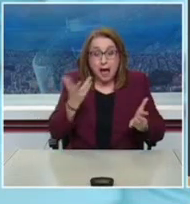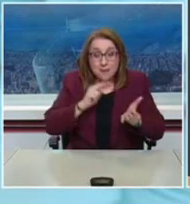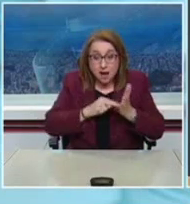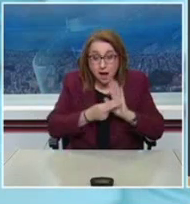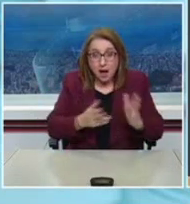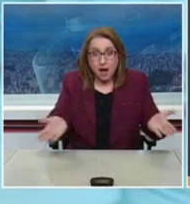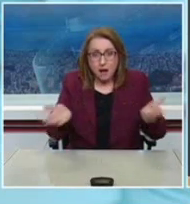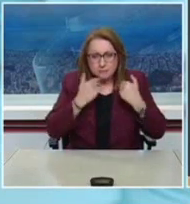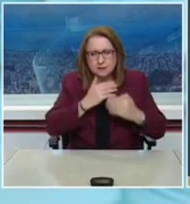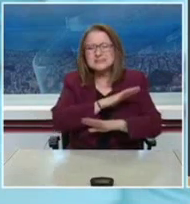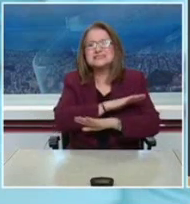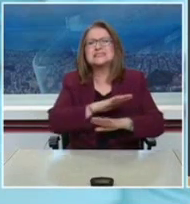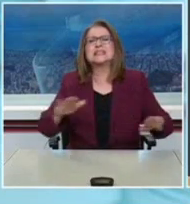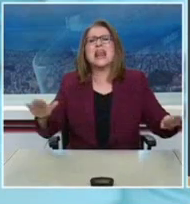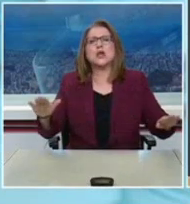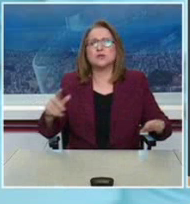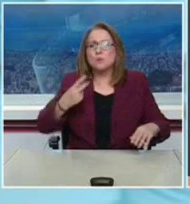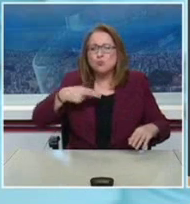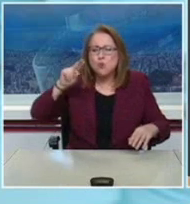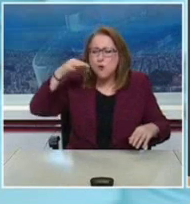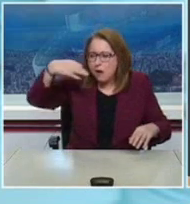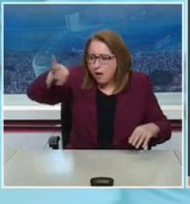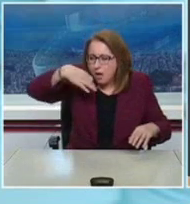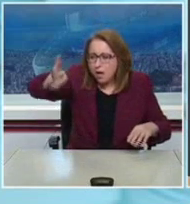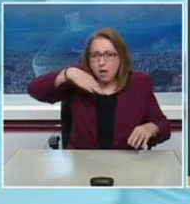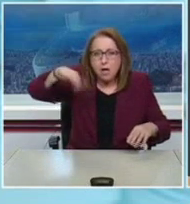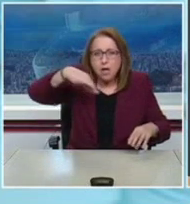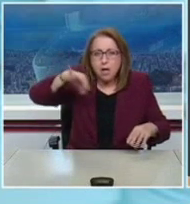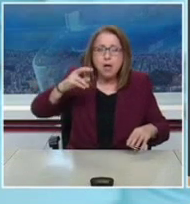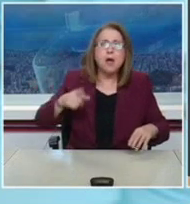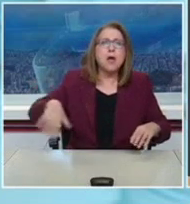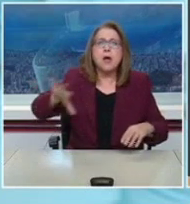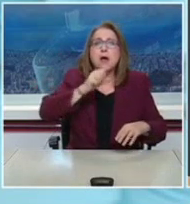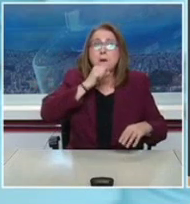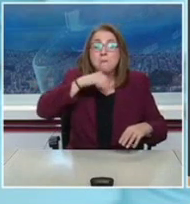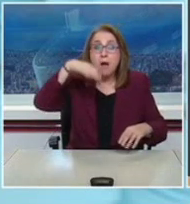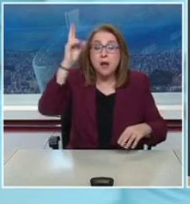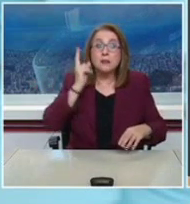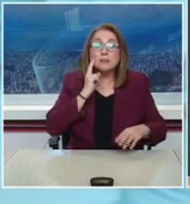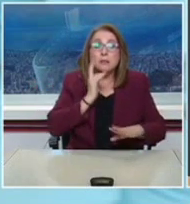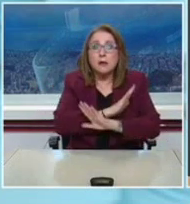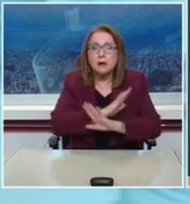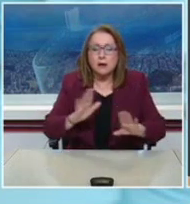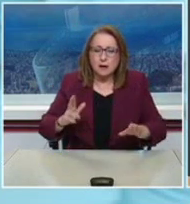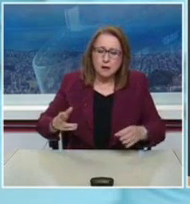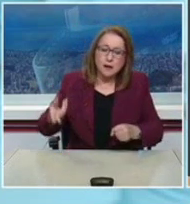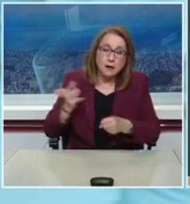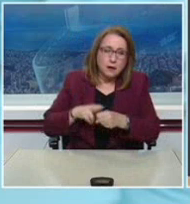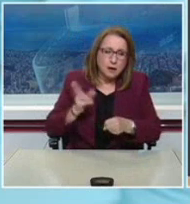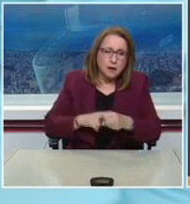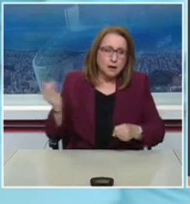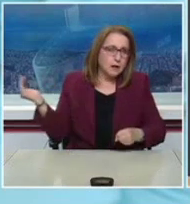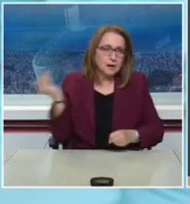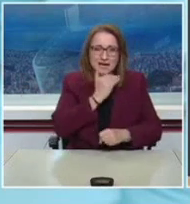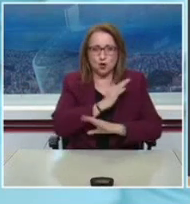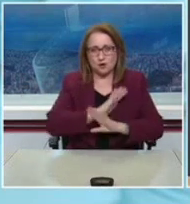με τον ιό, στη μάχη για τη ζωή. Σε όλο τον κόσμο, ένα από τα μέρη που χτυπιούνται στην κυριολεξία πιο